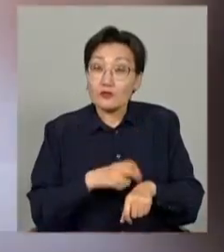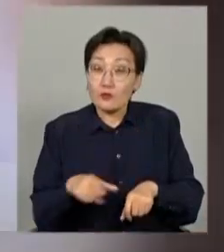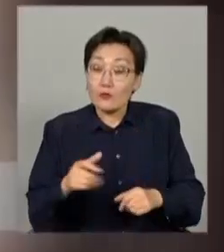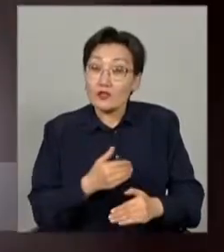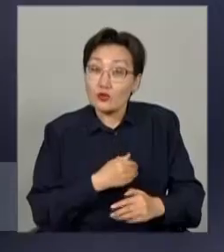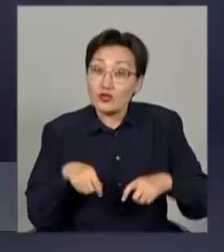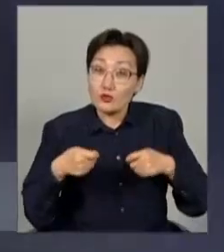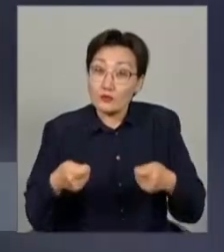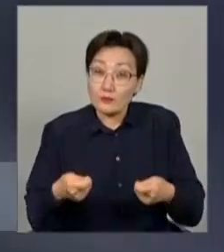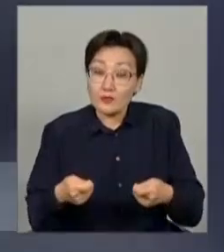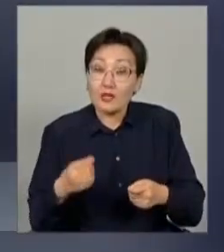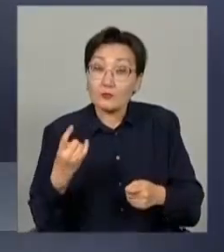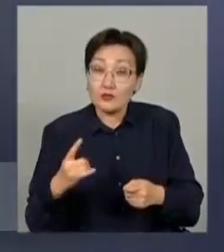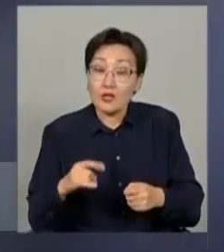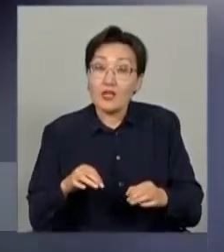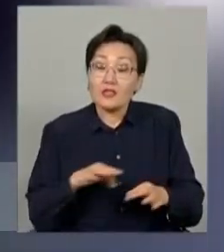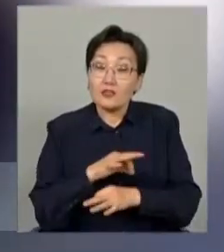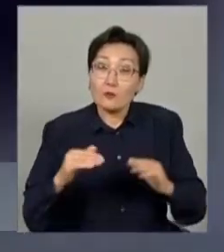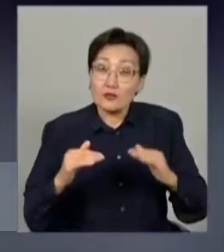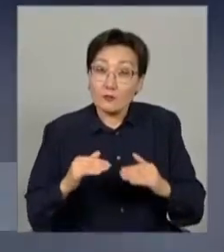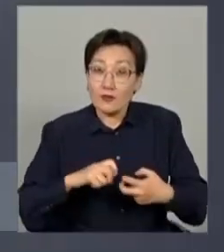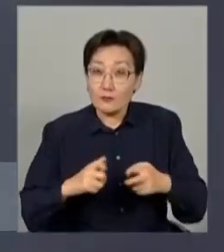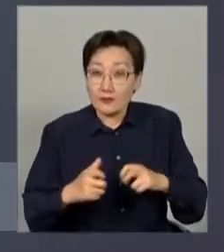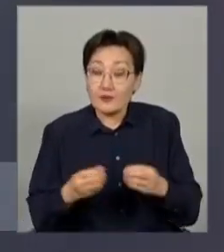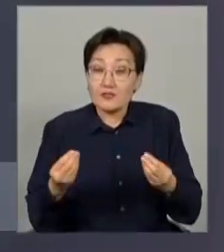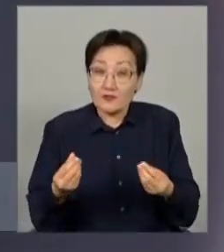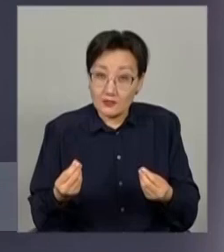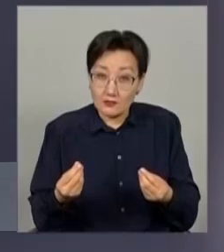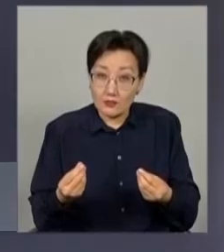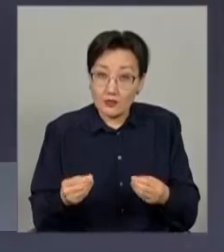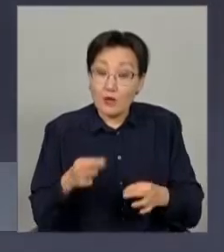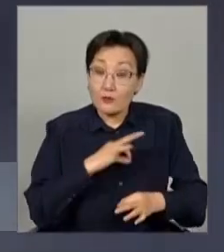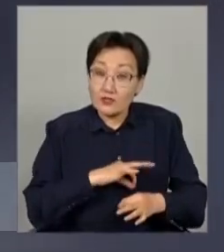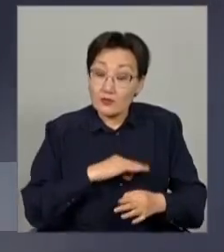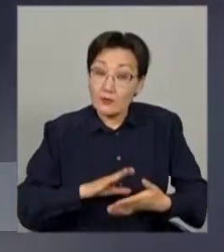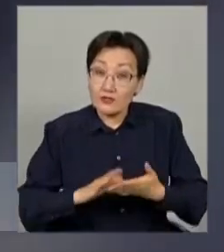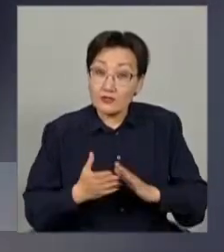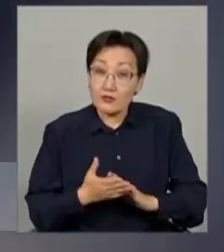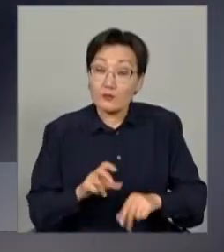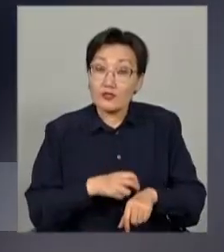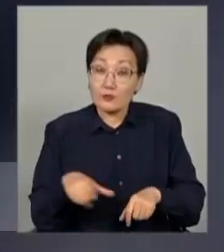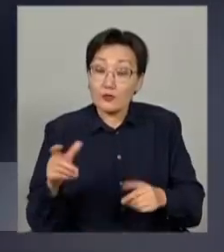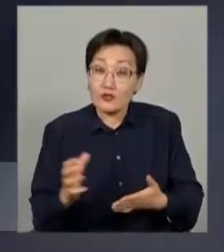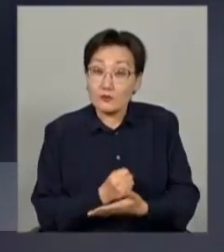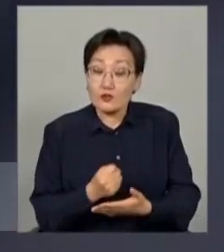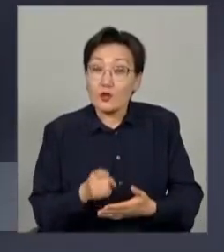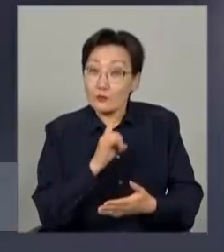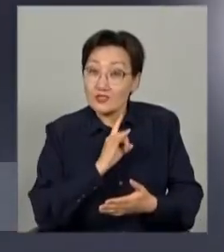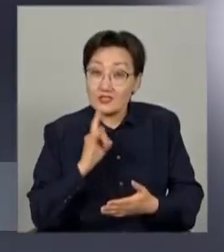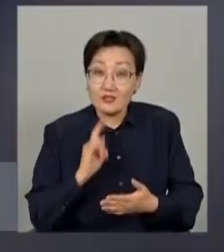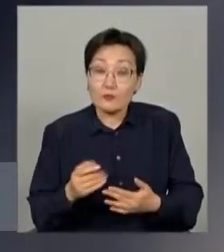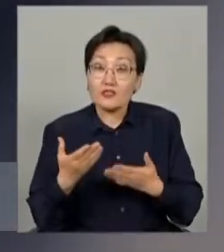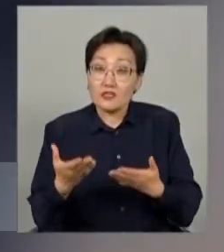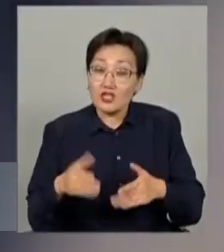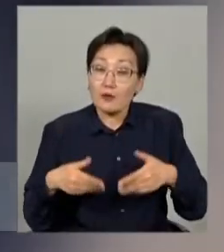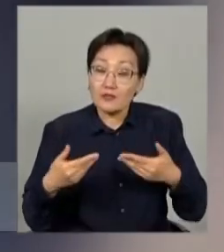хочет отдать новорожденного ребенка в детдом из-за проблем с финансами. Воспользовавшись ситуацией, медработники нашли бесплодную женщину и сделали